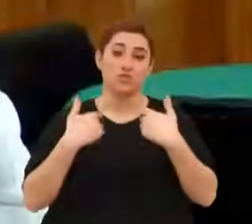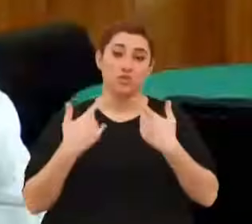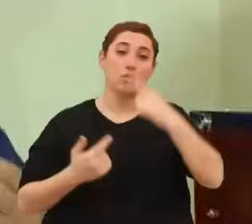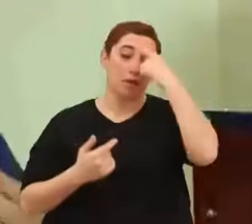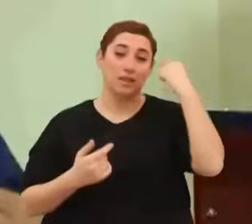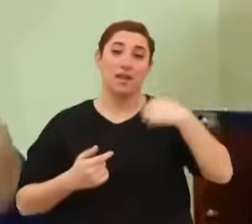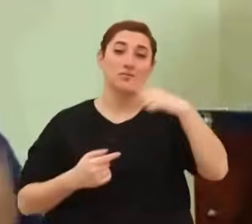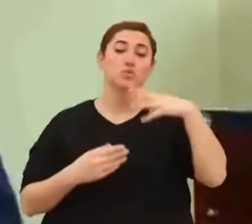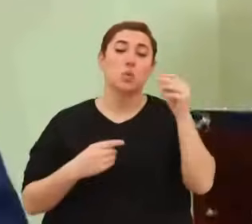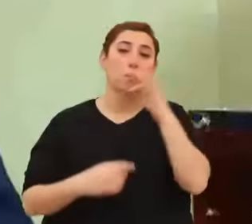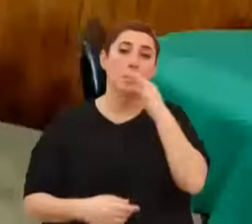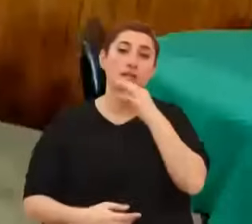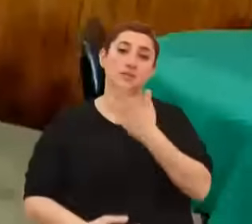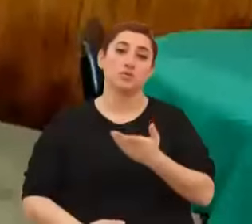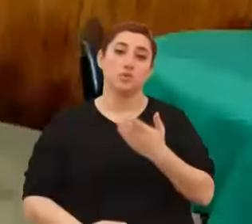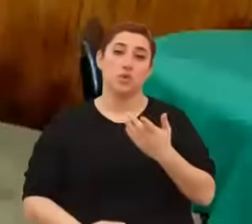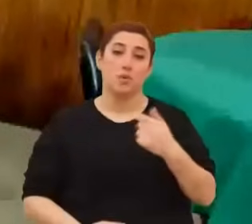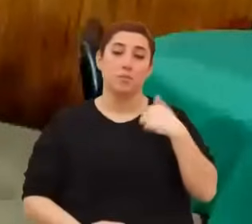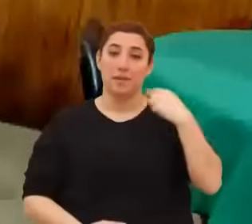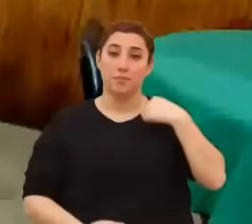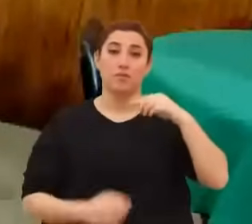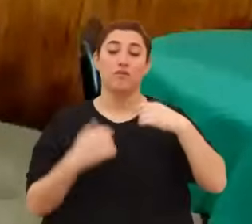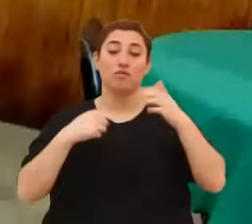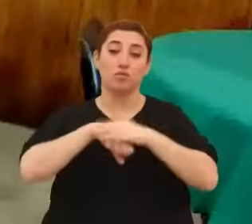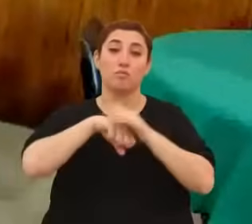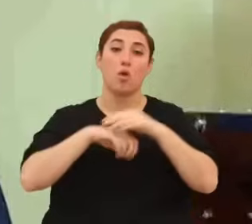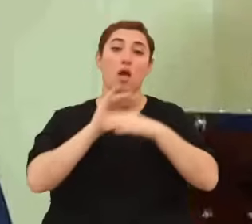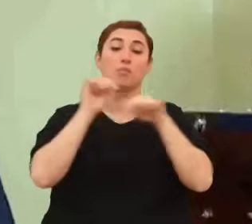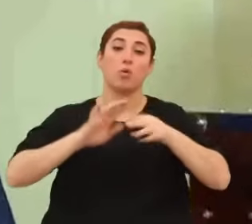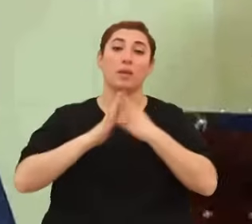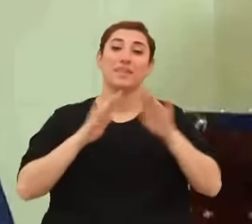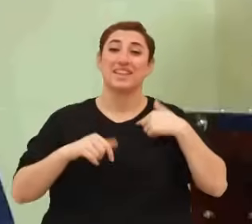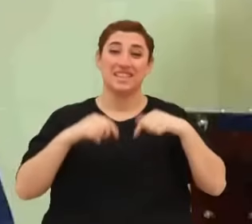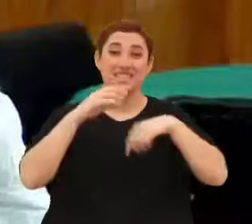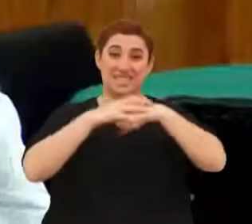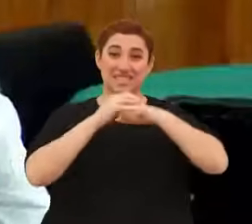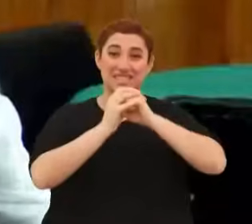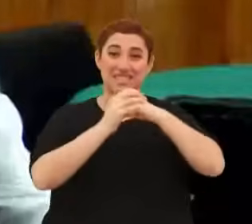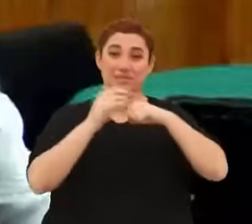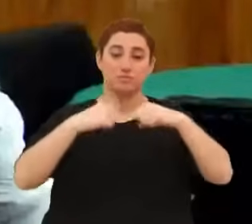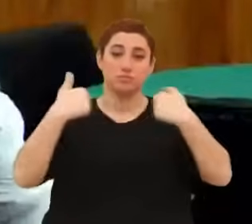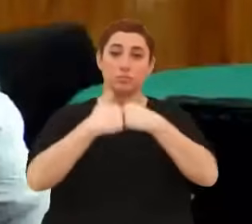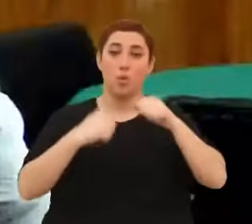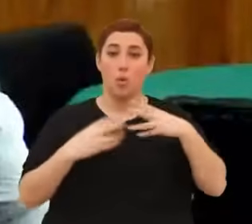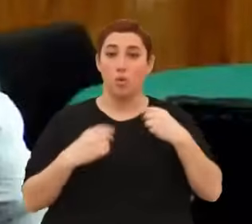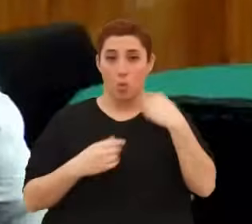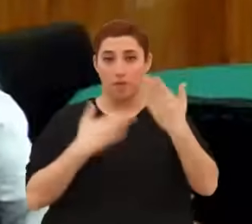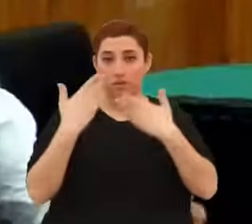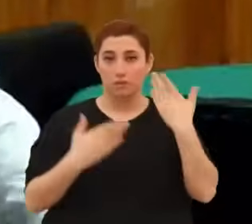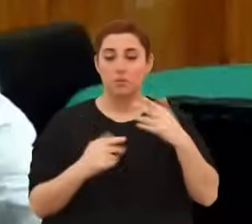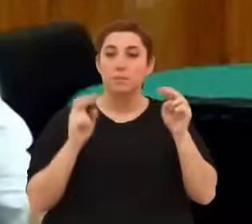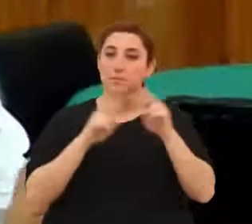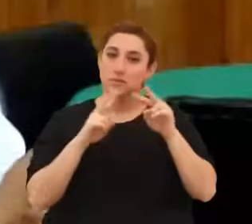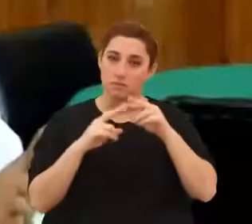Ya kaderimiz birbirine çok benziyor. Benim de futbol hayatım böyle bitti. Dizime aldığım bir darbeyle. Onu anlatıyorum ya. Mesut